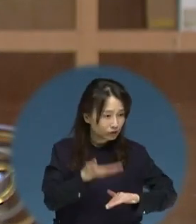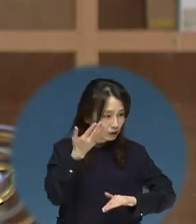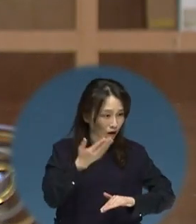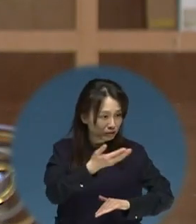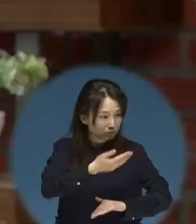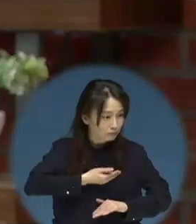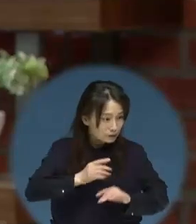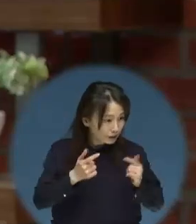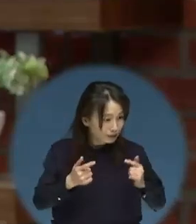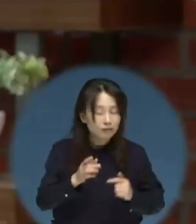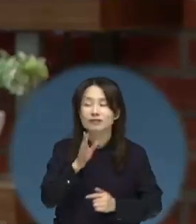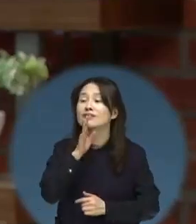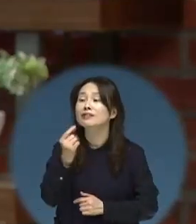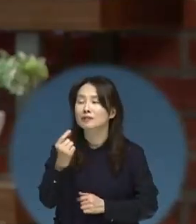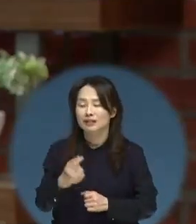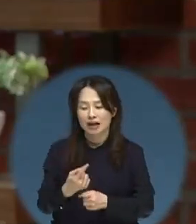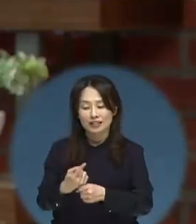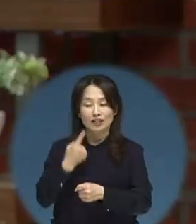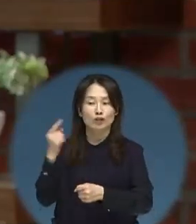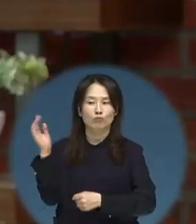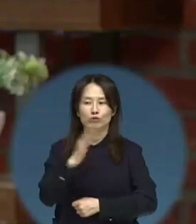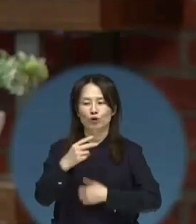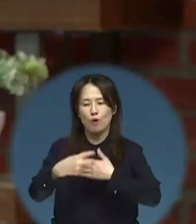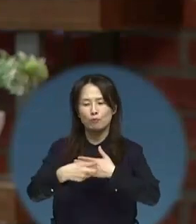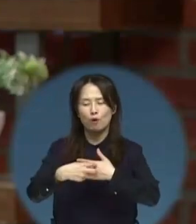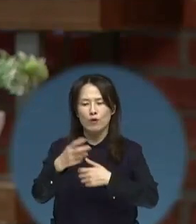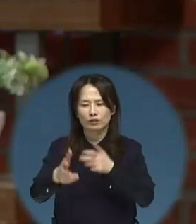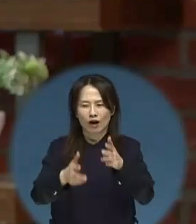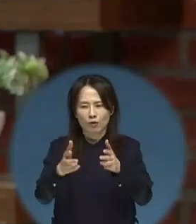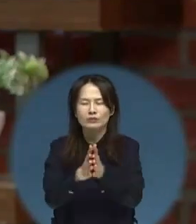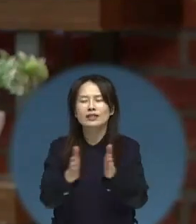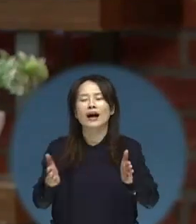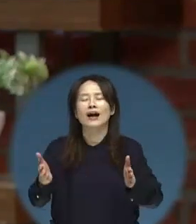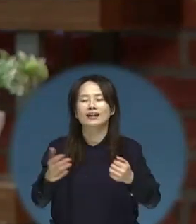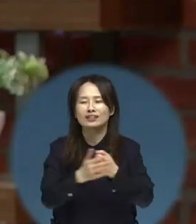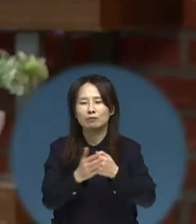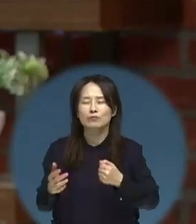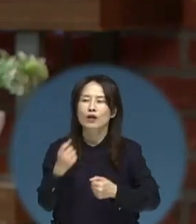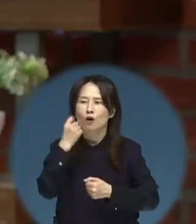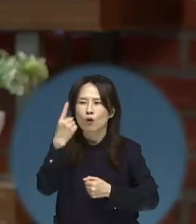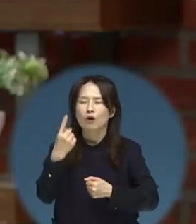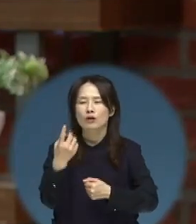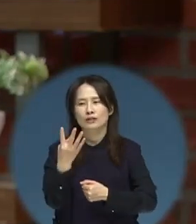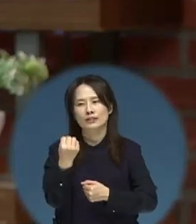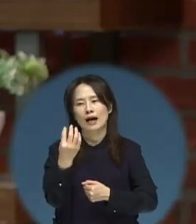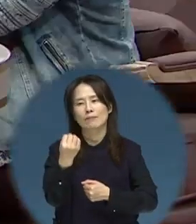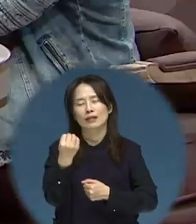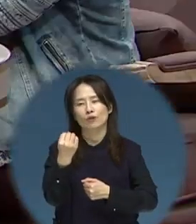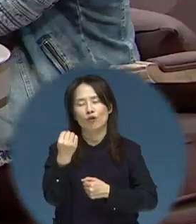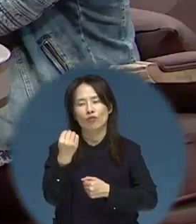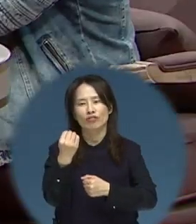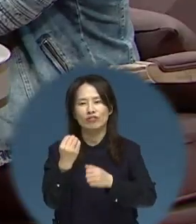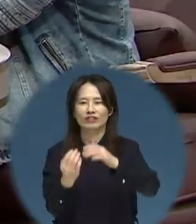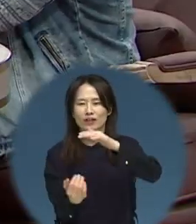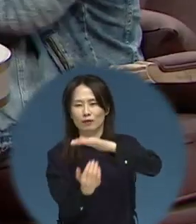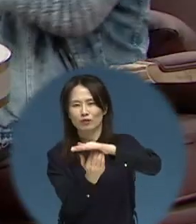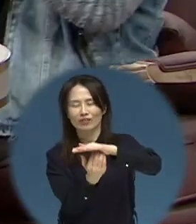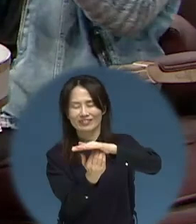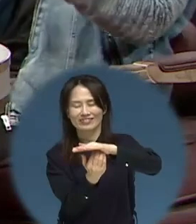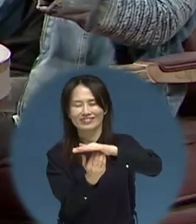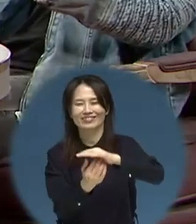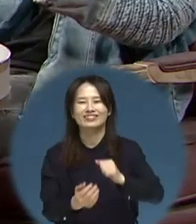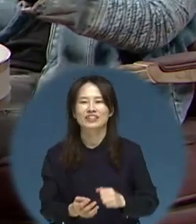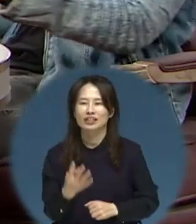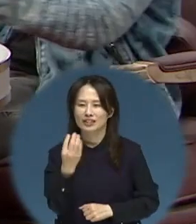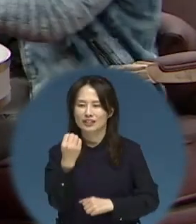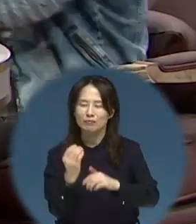그랬다가 작년부터 병원 프로젝트를 통해서 지금은 이제 월 4만 원까지 받고 있어요. 그것도 4만 원이 한계예요? 네. 이제 좀